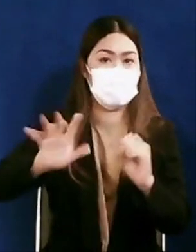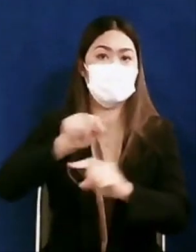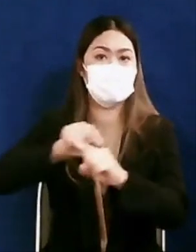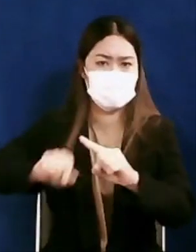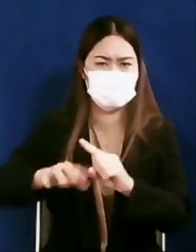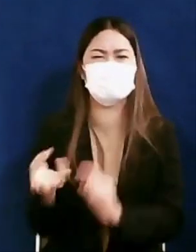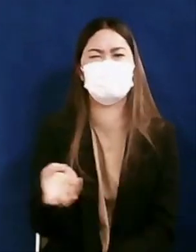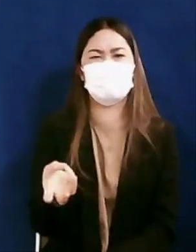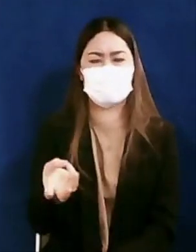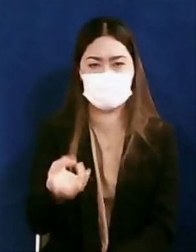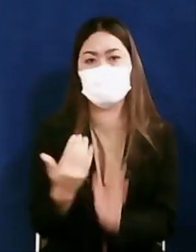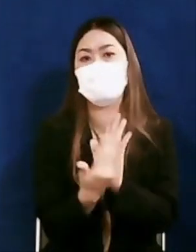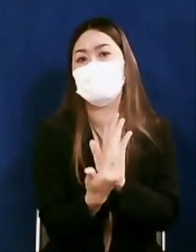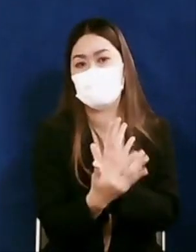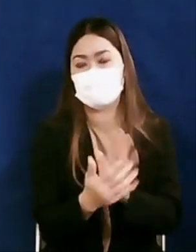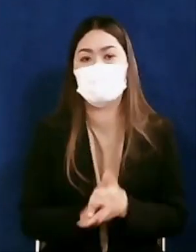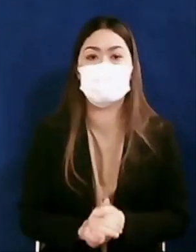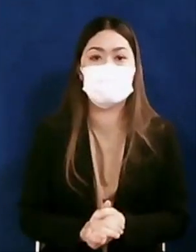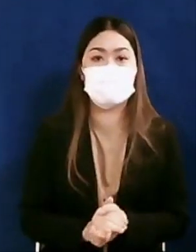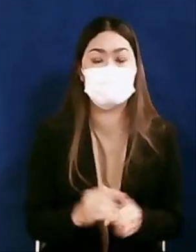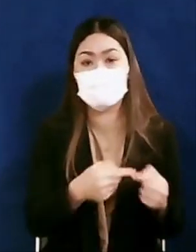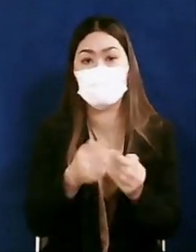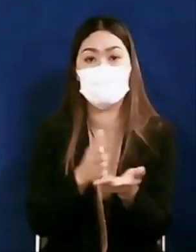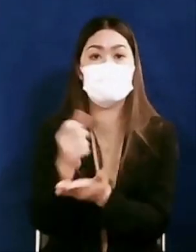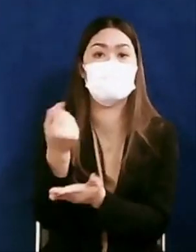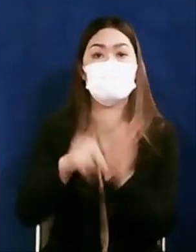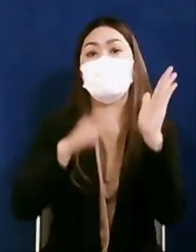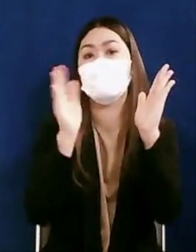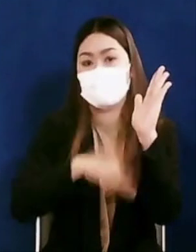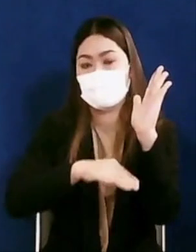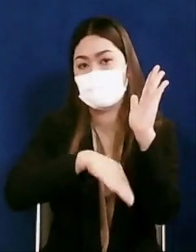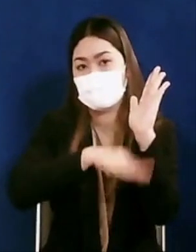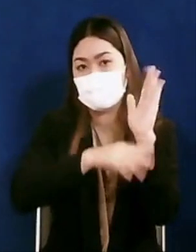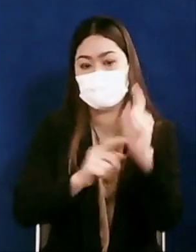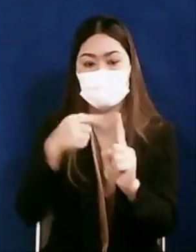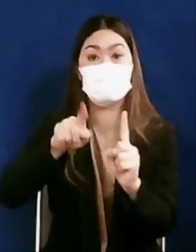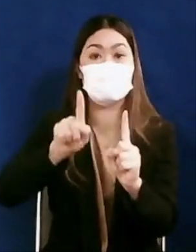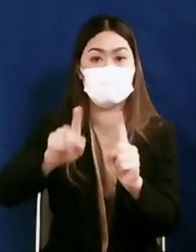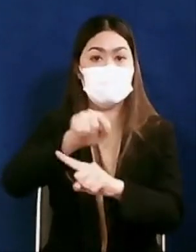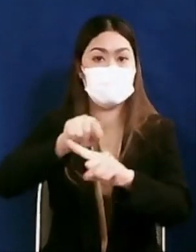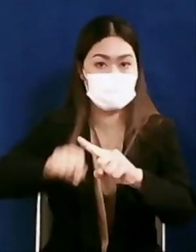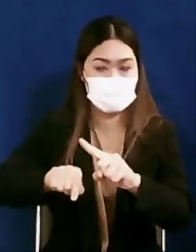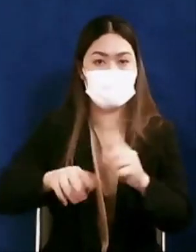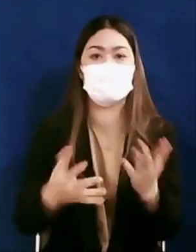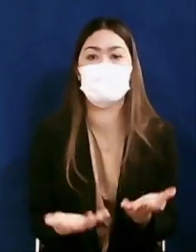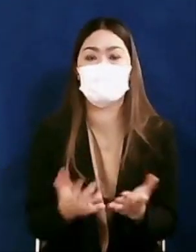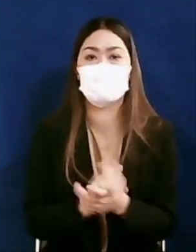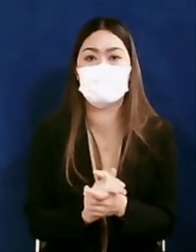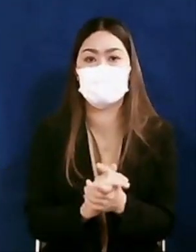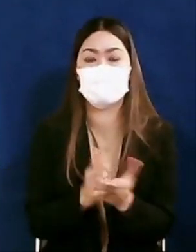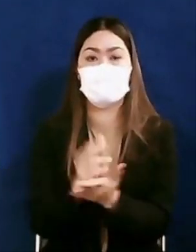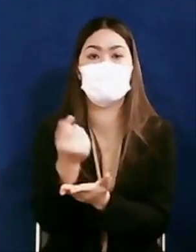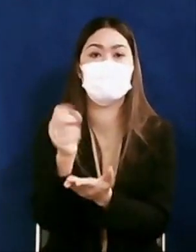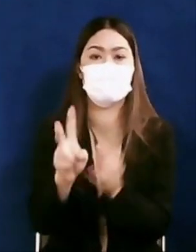ข้างต่ำนะครับในภาคอีสานนะครับไปเขต11คือภาคใต้ตอนบนก็ 1.1% นะครับแล้วเขต12